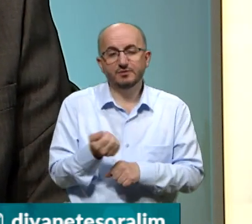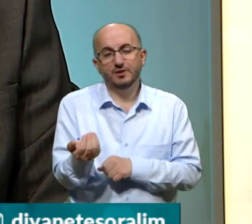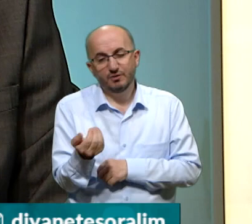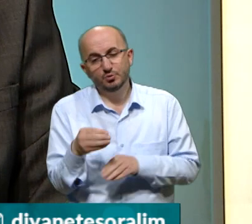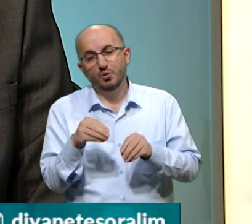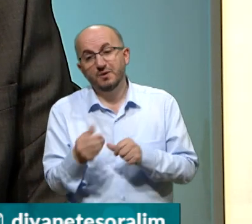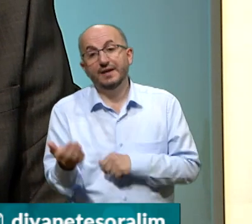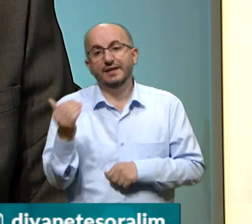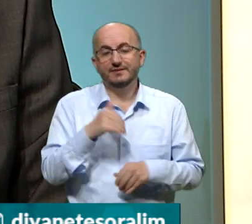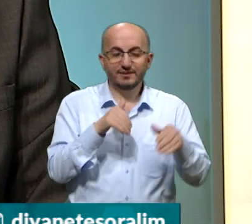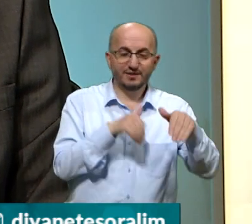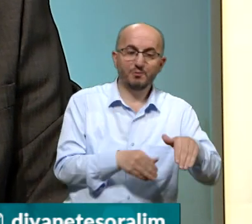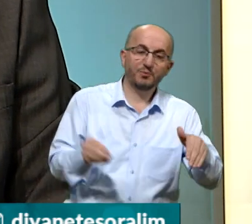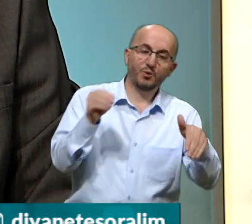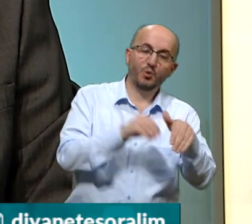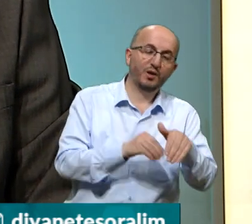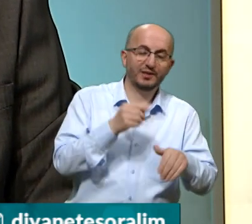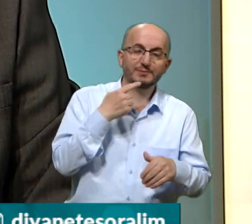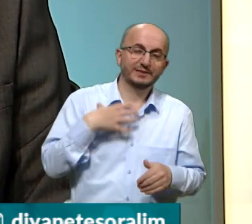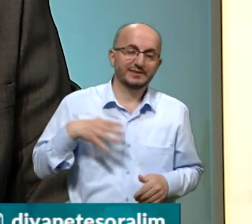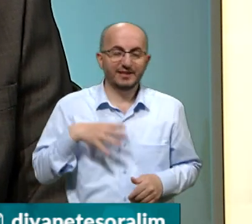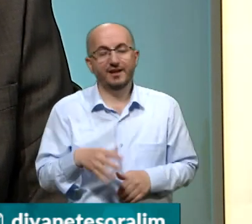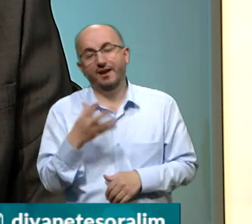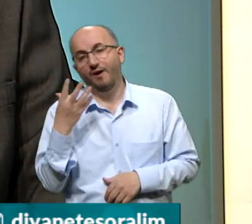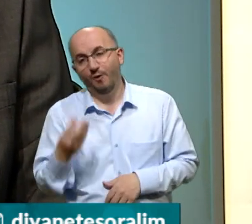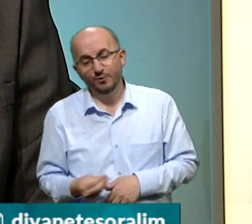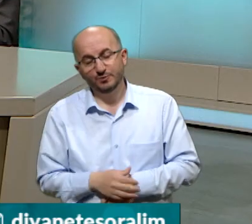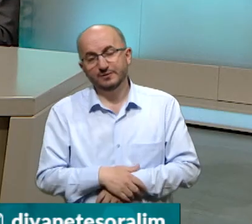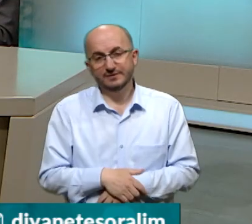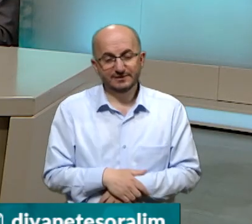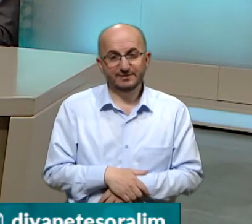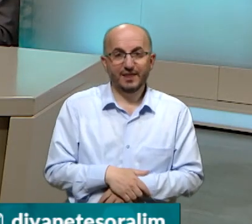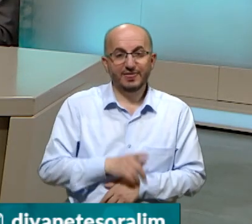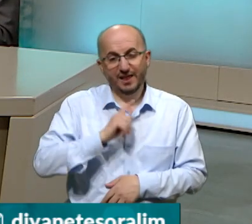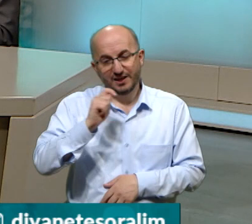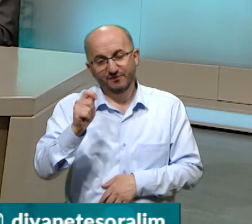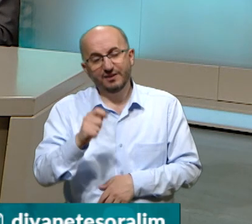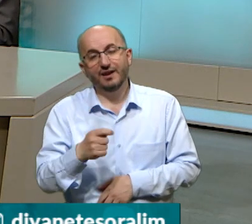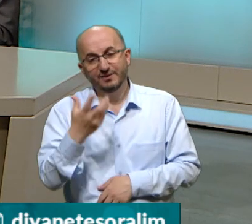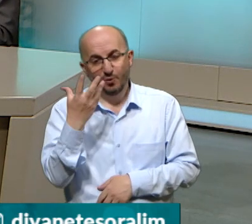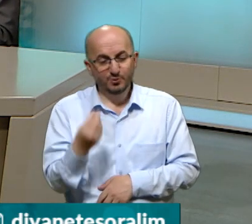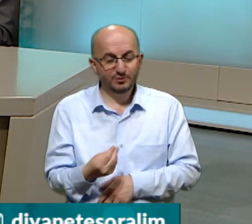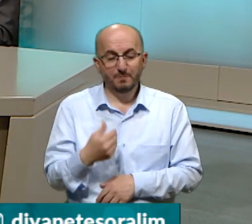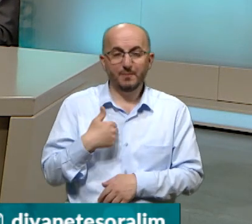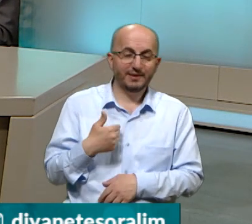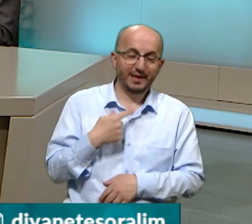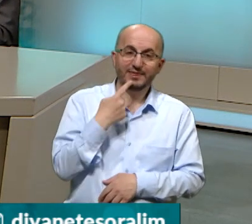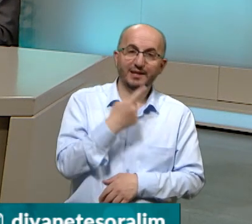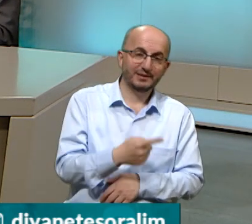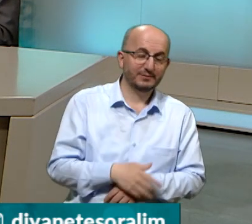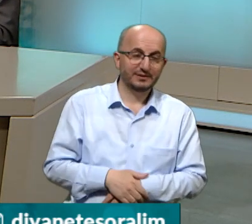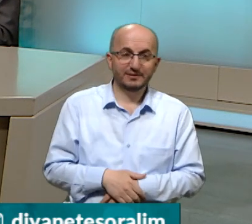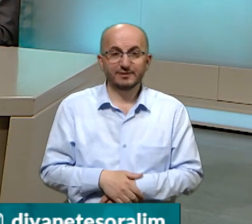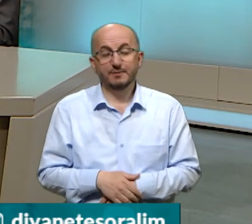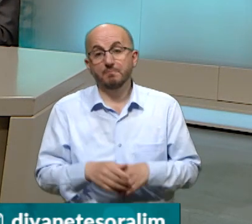avuç toprak getirde kabrime koyalım diye temennilerde hatta siparişlerde bulunurlardı Ben de derdim ki